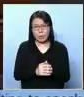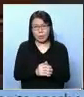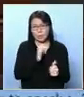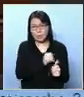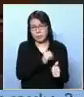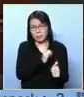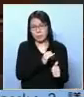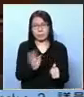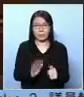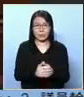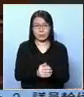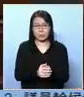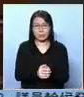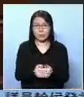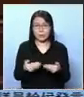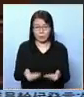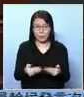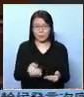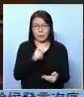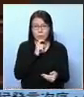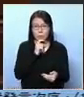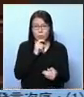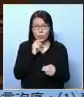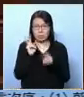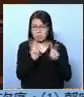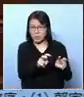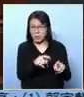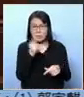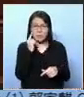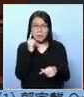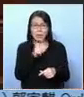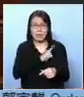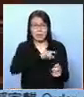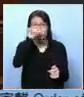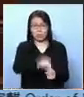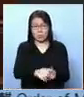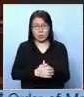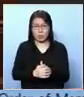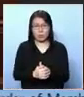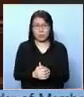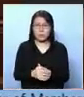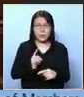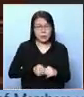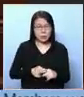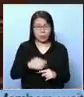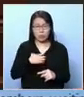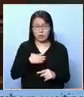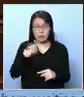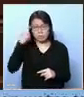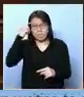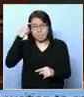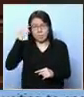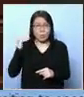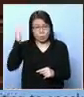你或者作出一个定夺，今日已经在众目睽睽下你已经输了着，哪怕你有 几崇高的理念，